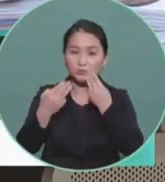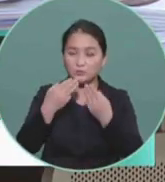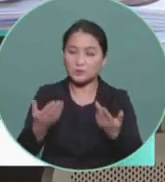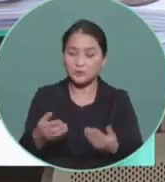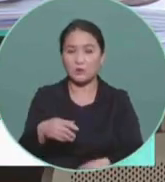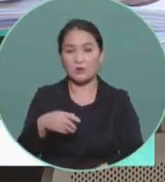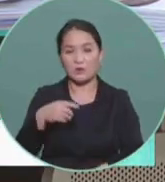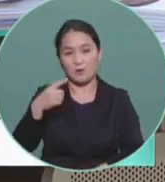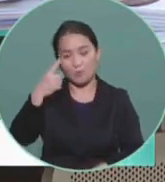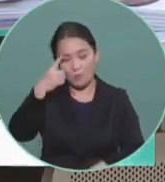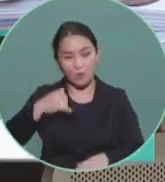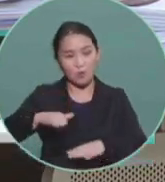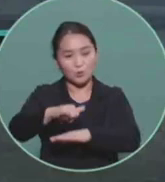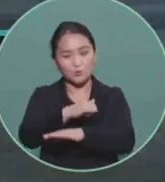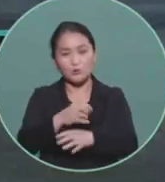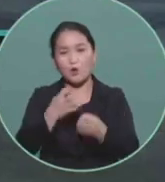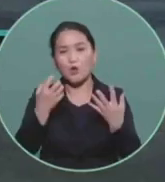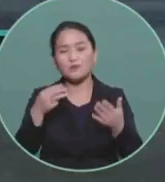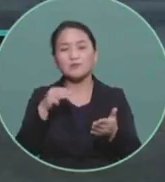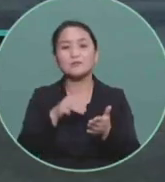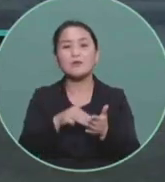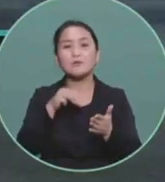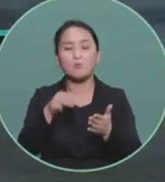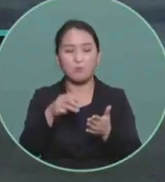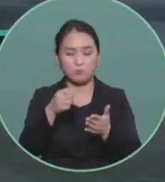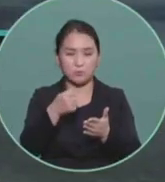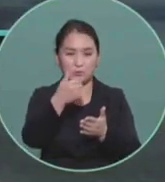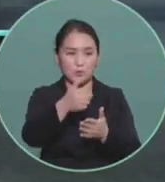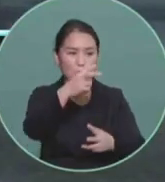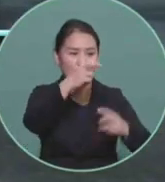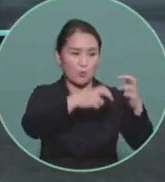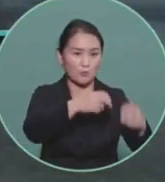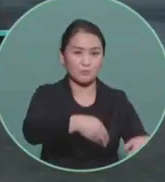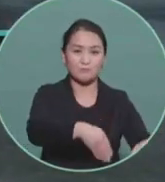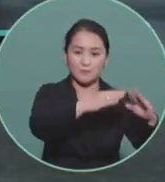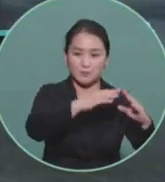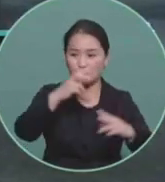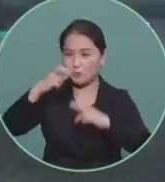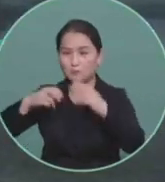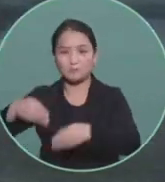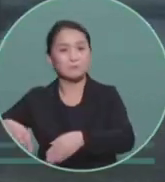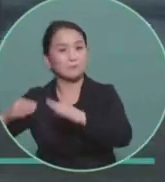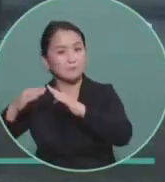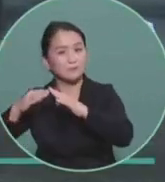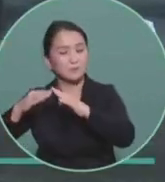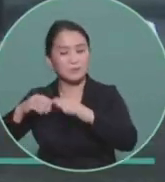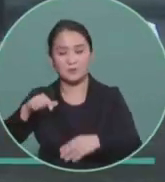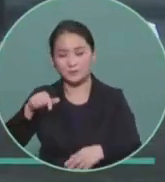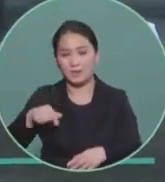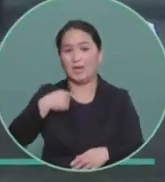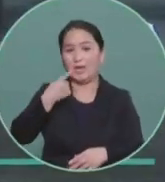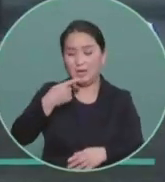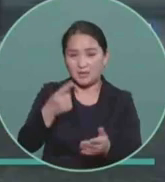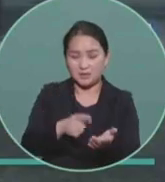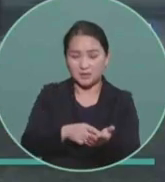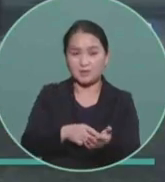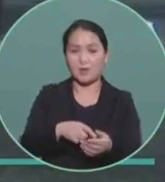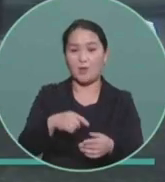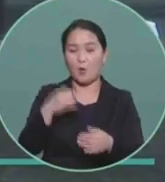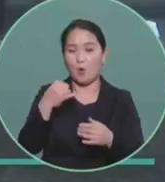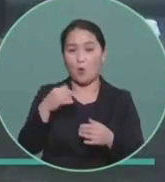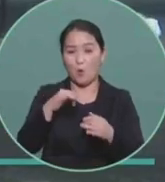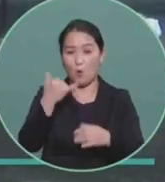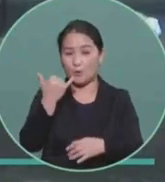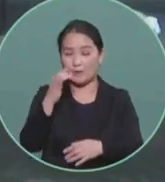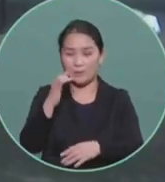улсаас маш олон зуун тэрбум төгрөг гаргаад энэ үйлдвэрүүдийг барьцсан ярихаас өөрцгөө нэг би чуулд нийслэлийн иргэдийн төлөөлөгчдийн урлын